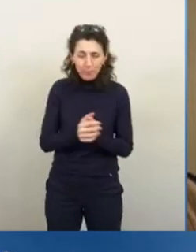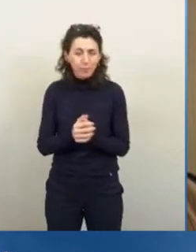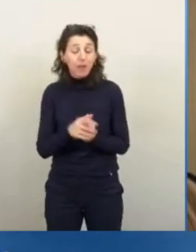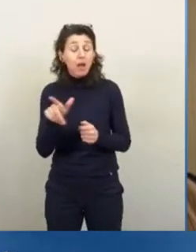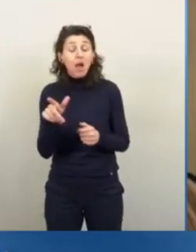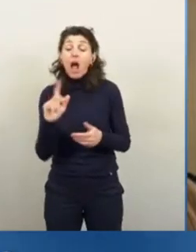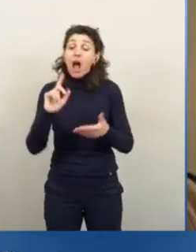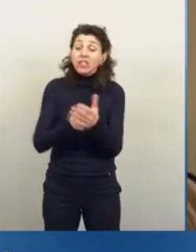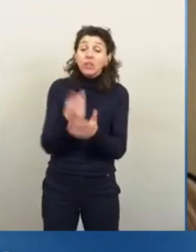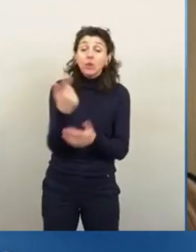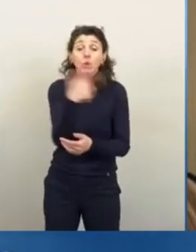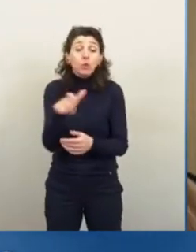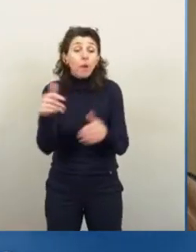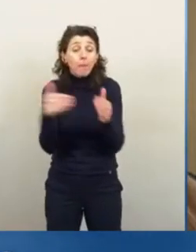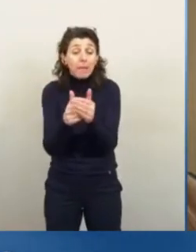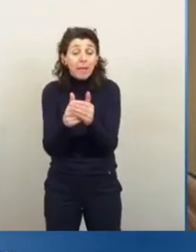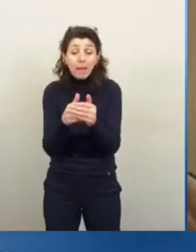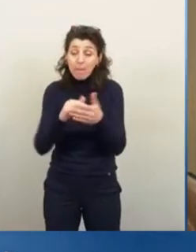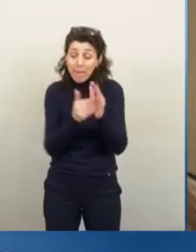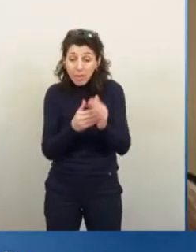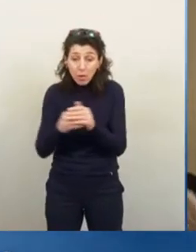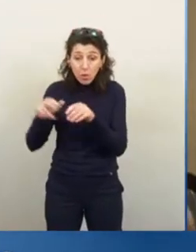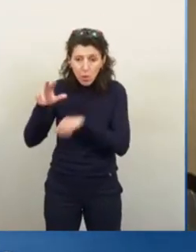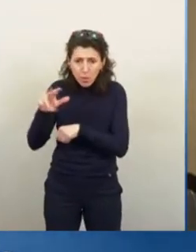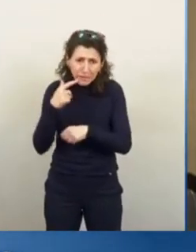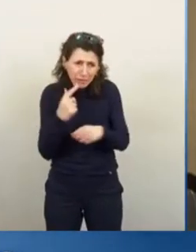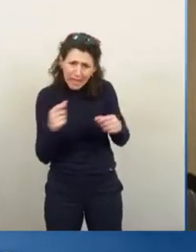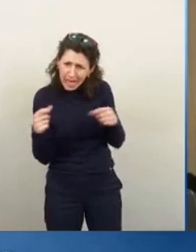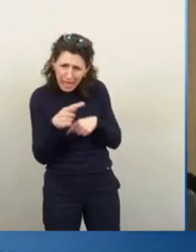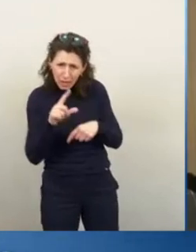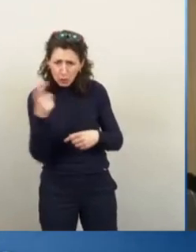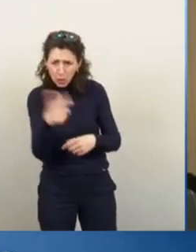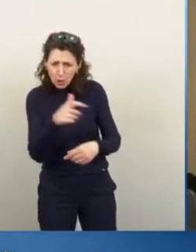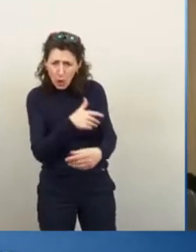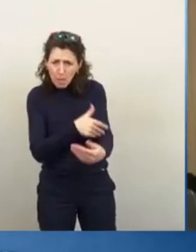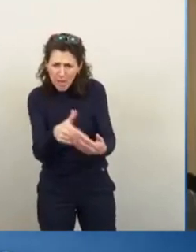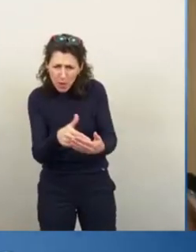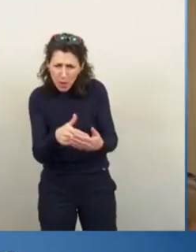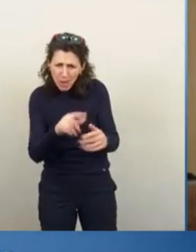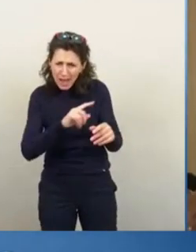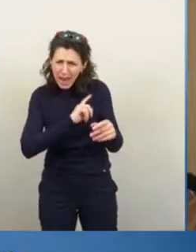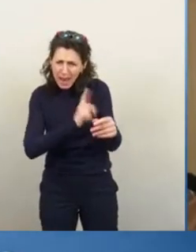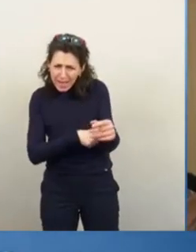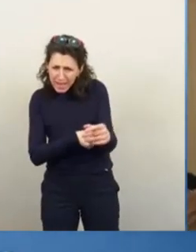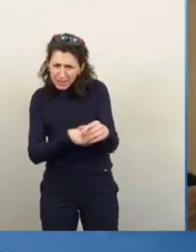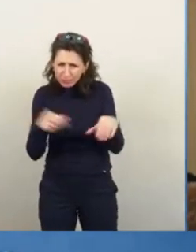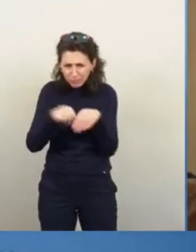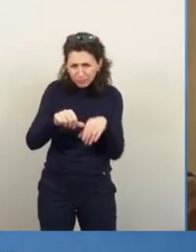ce qui représenterait 200 millions de litres de super sans plomb